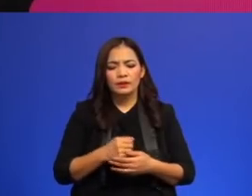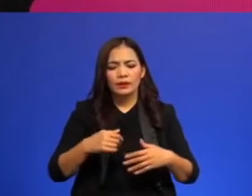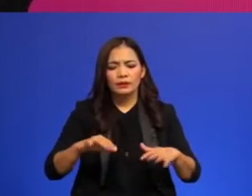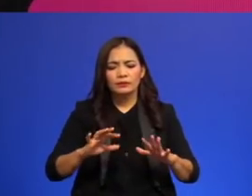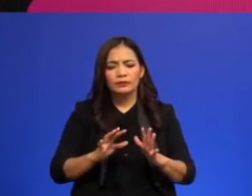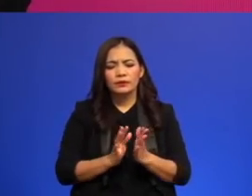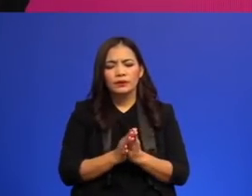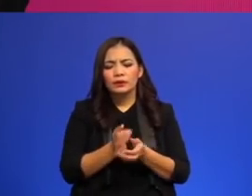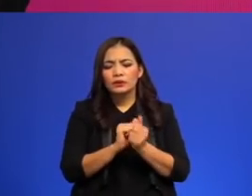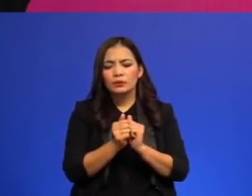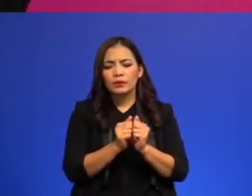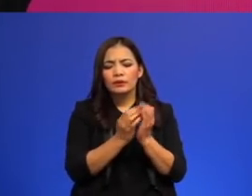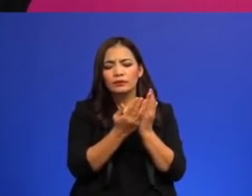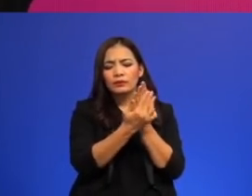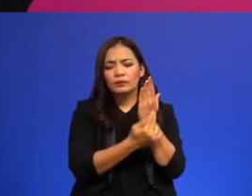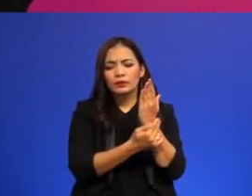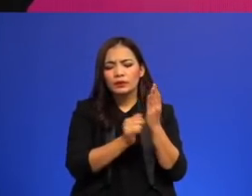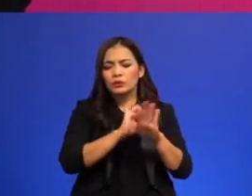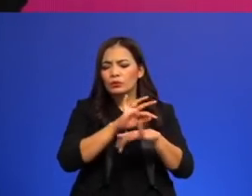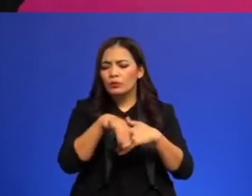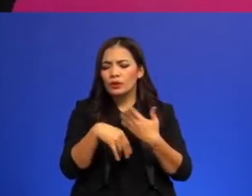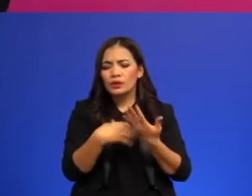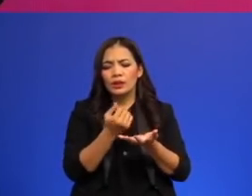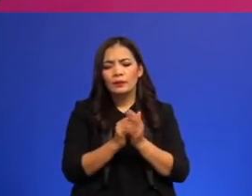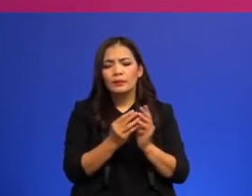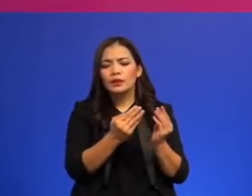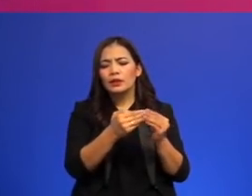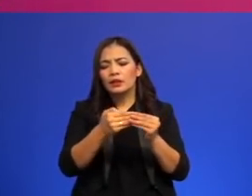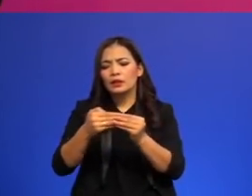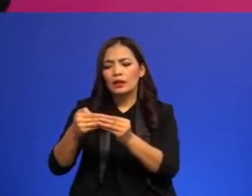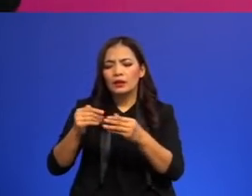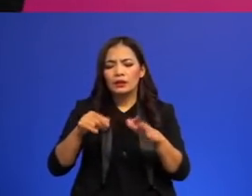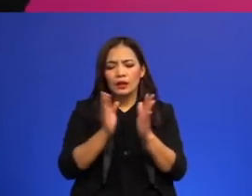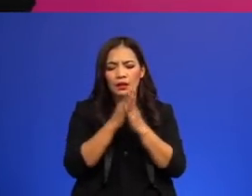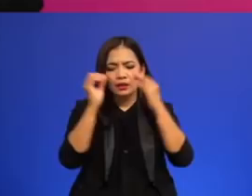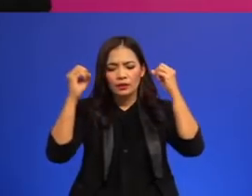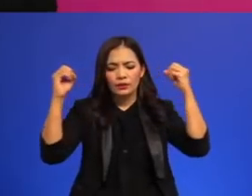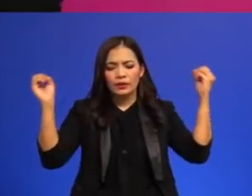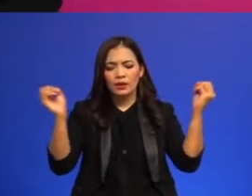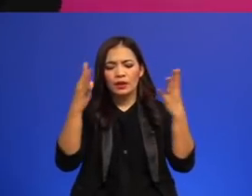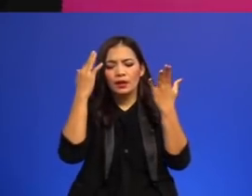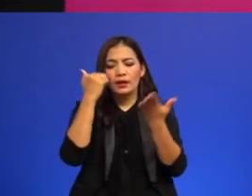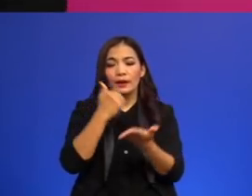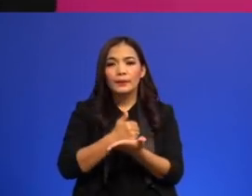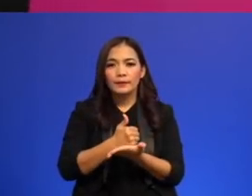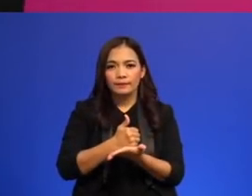perlindungan-Mu, penyertaan-Mu menyertai seminar kami pagi hari ini. Haleluya. Amin.